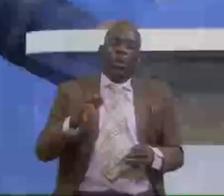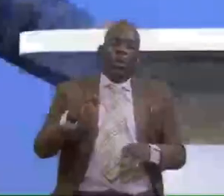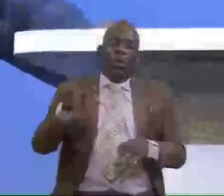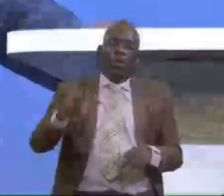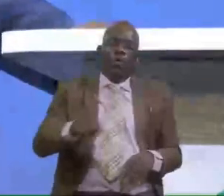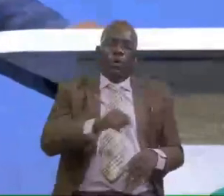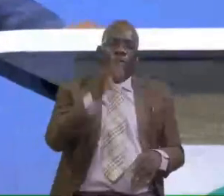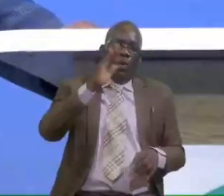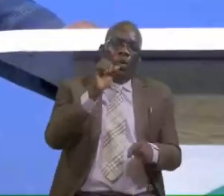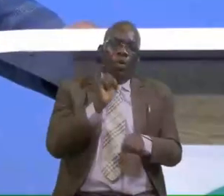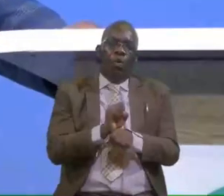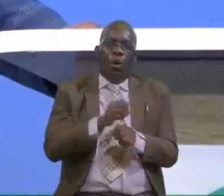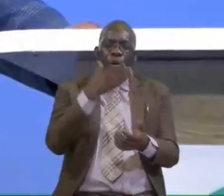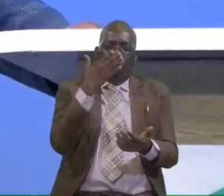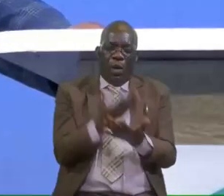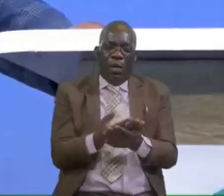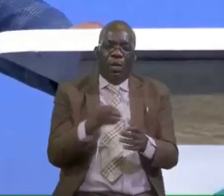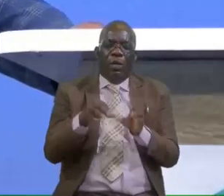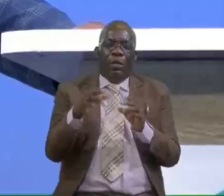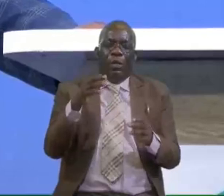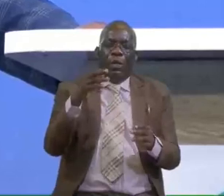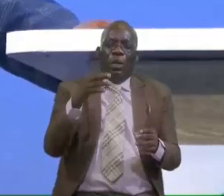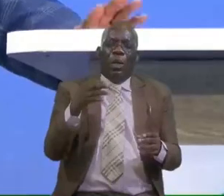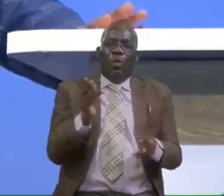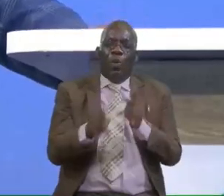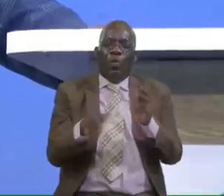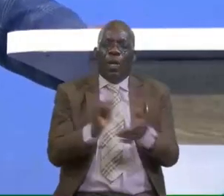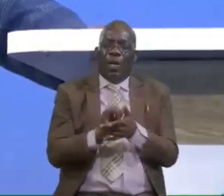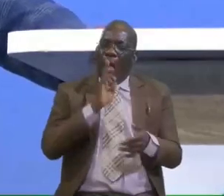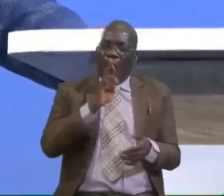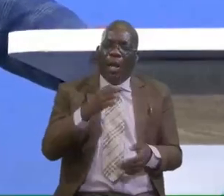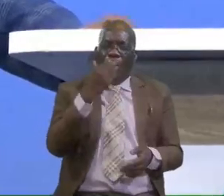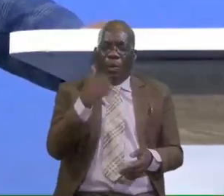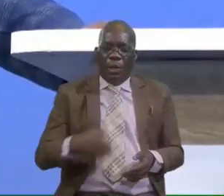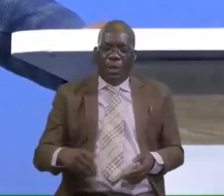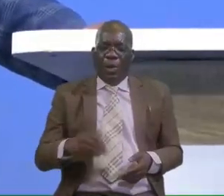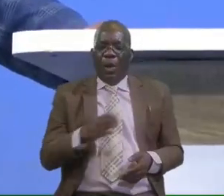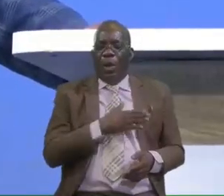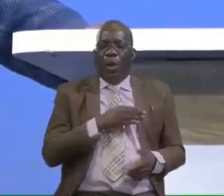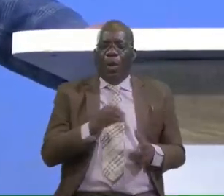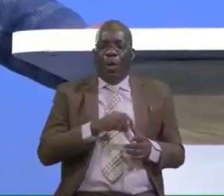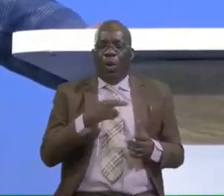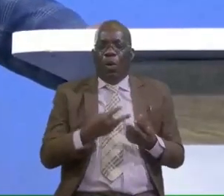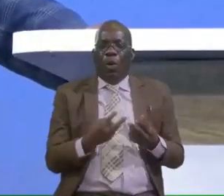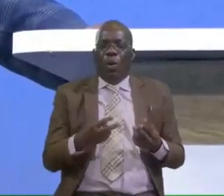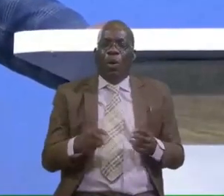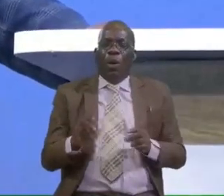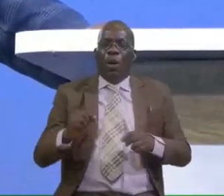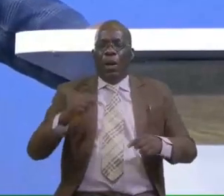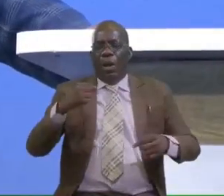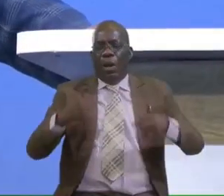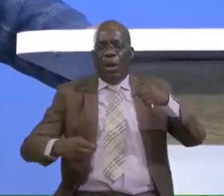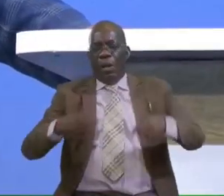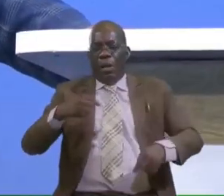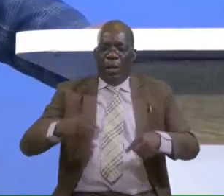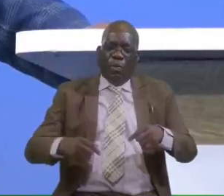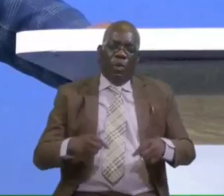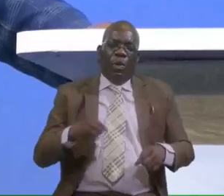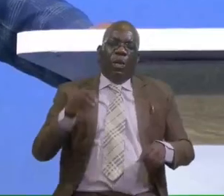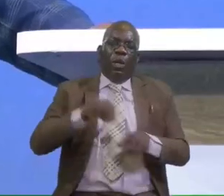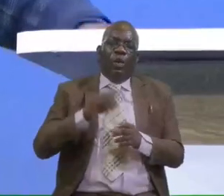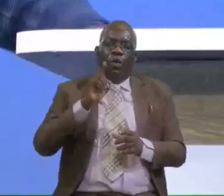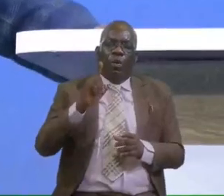Vos pieds vont fonctionner normalement. Ceux qui sont paralytiques ou un pied plus court que l'autre. Miracle